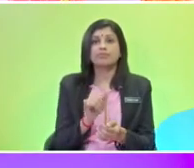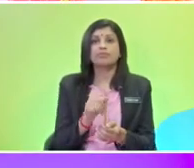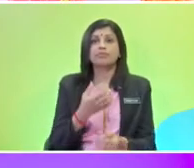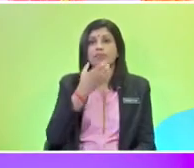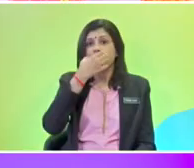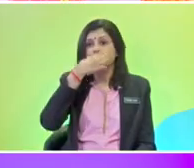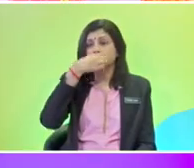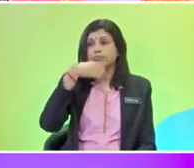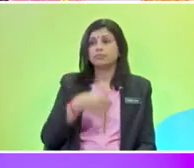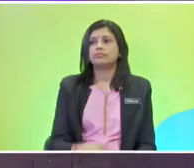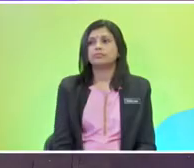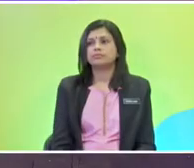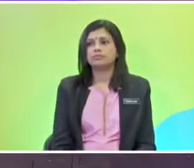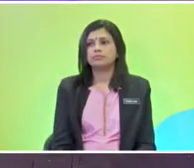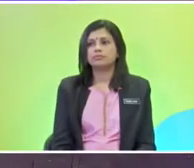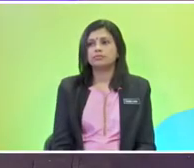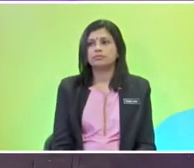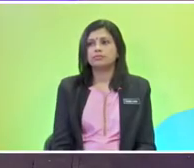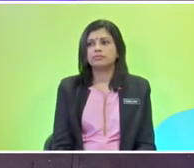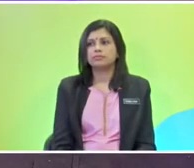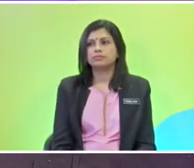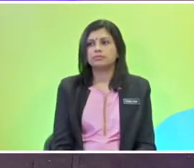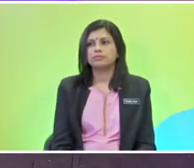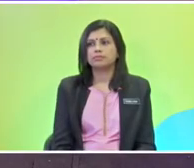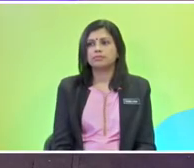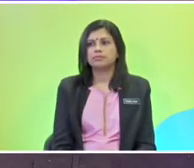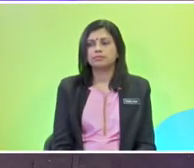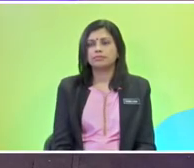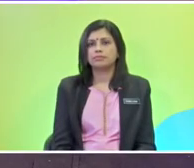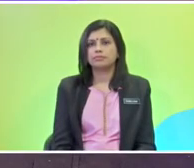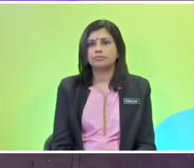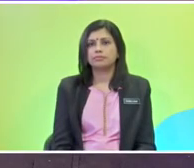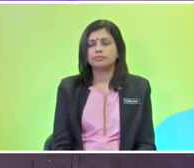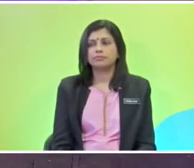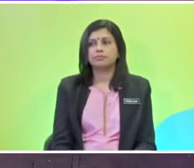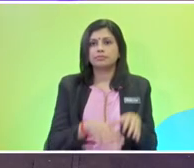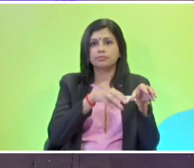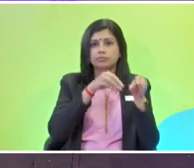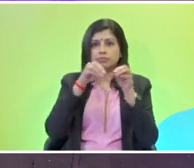apple. Barulah sesuai. Dan kita pun masukkan.